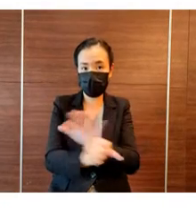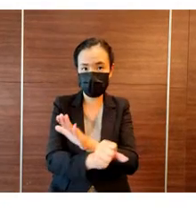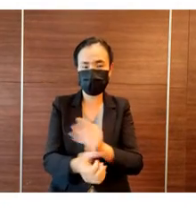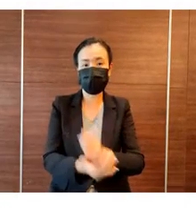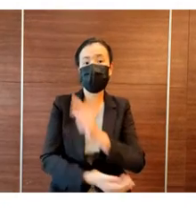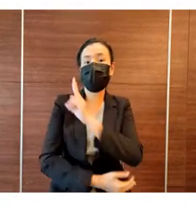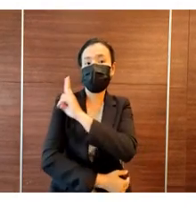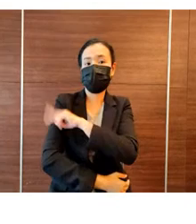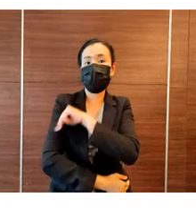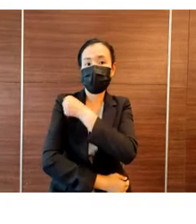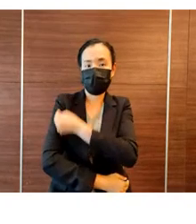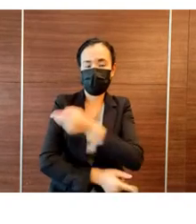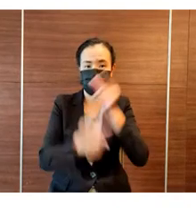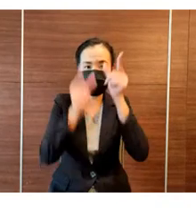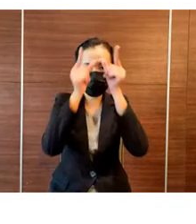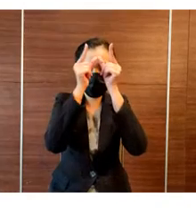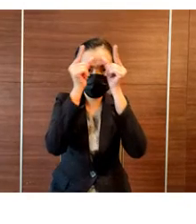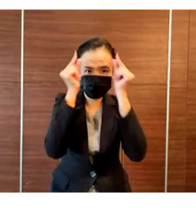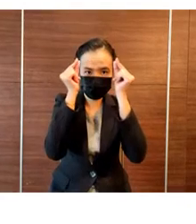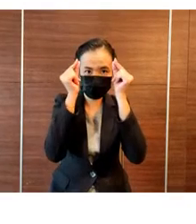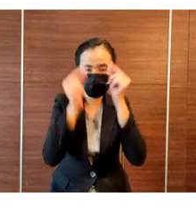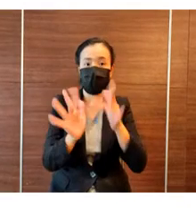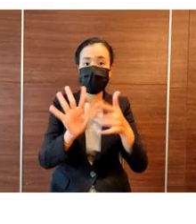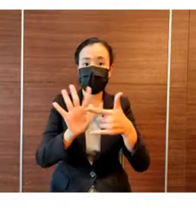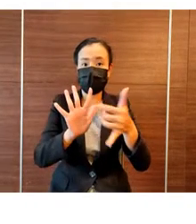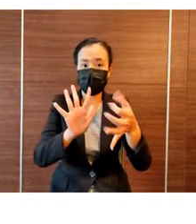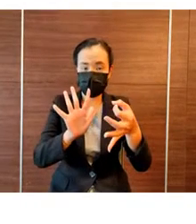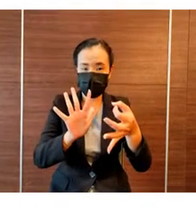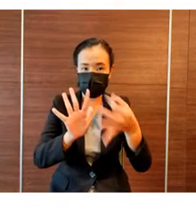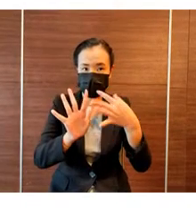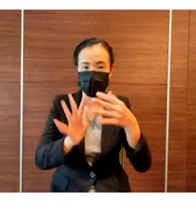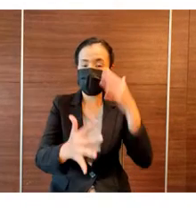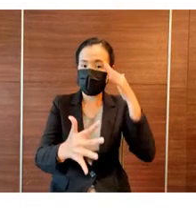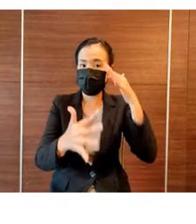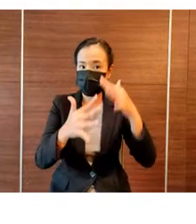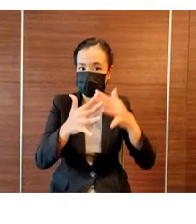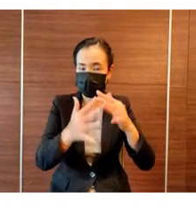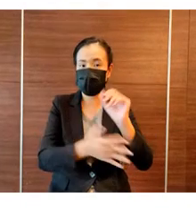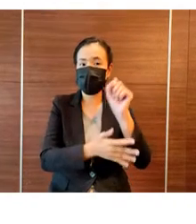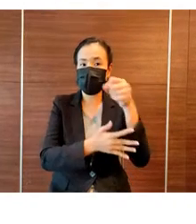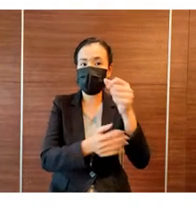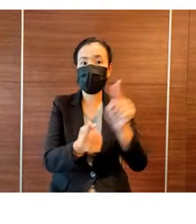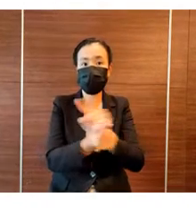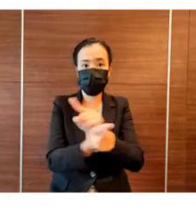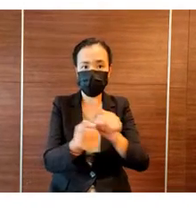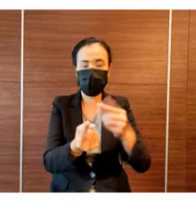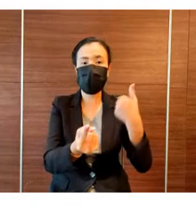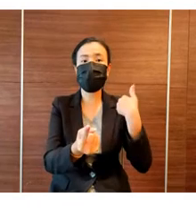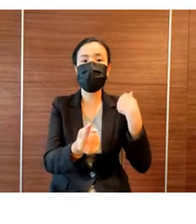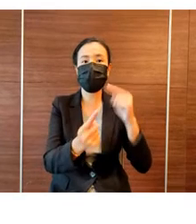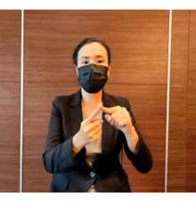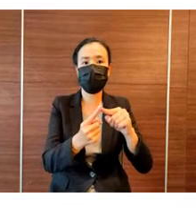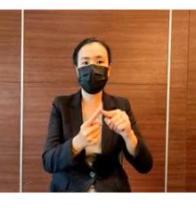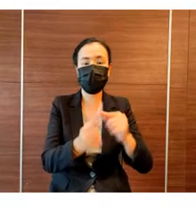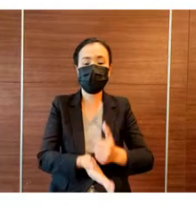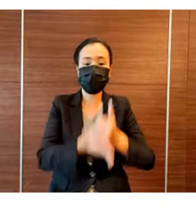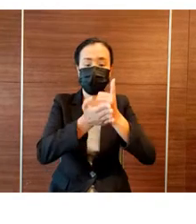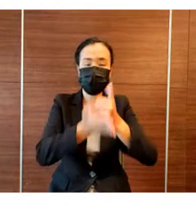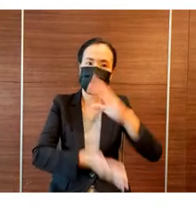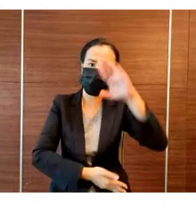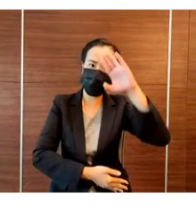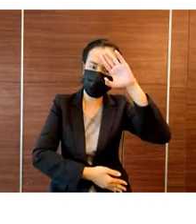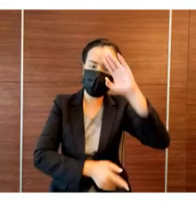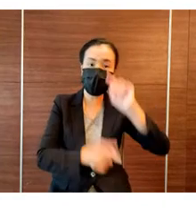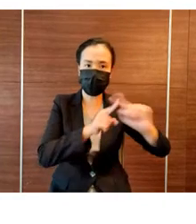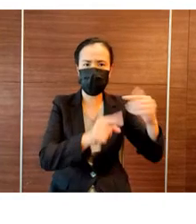ต่แพทย์นะครับพยาบาลเภสัชกรนะครับนักจิตวิทยานักสังคมสงเคราะห์นะครับแล้วก็ผู้ช่วยเหลือคนไข้มีครบ